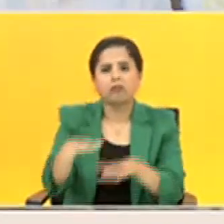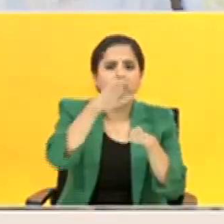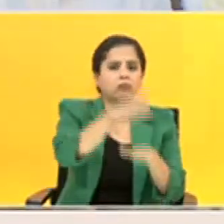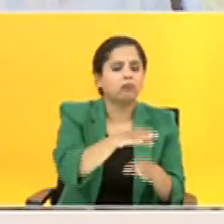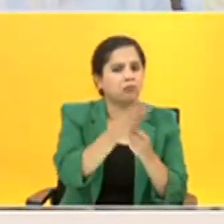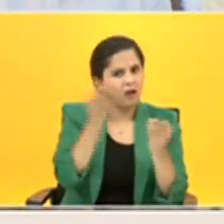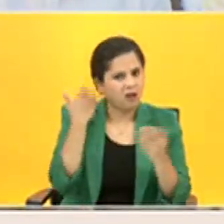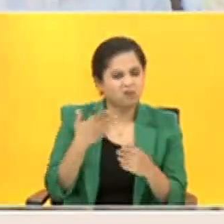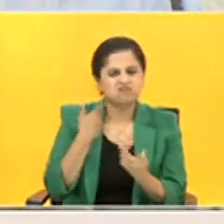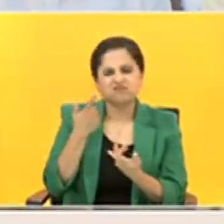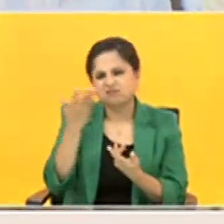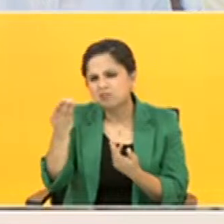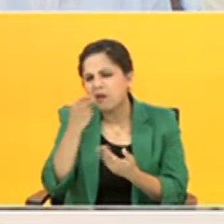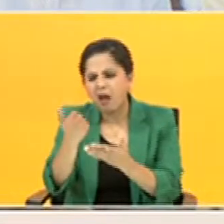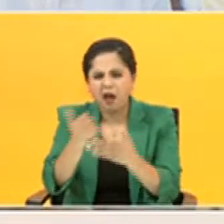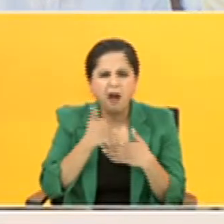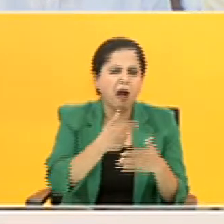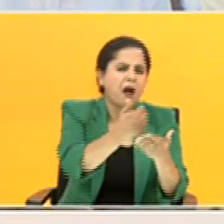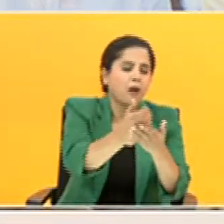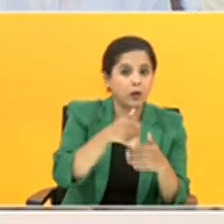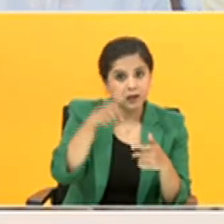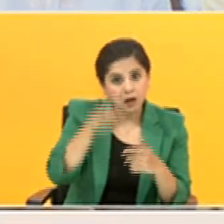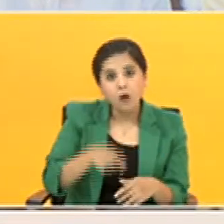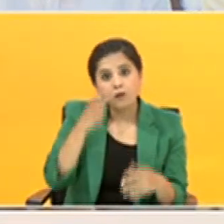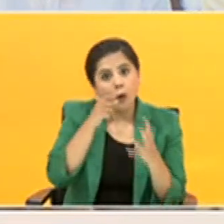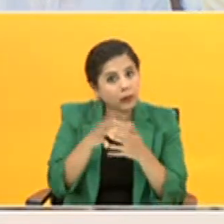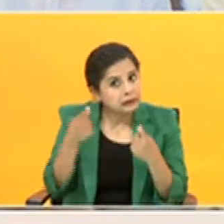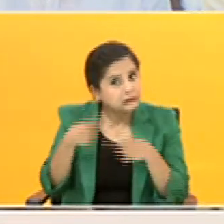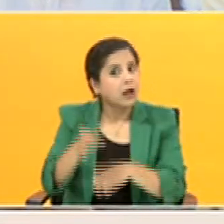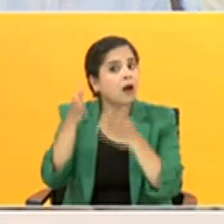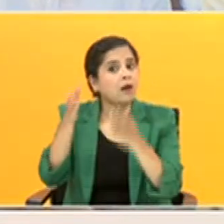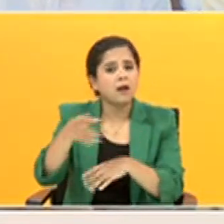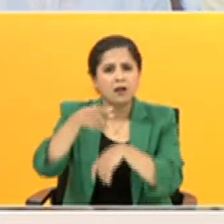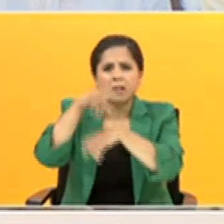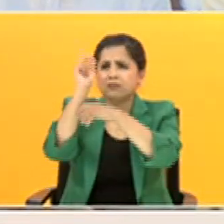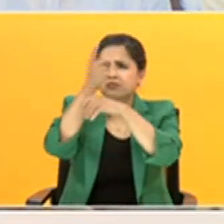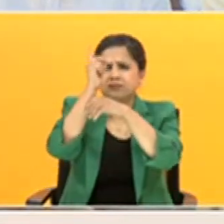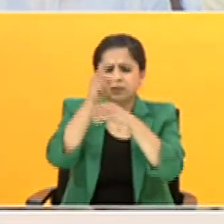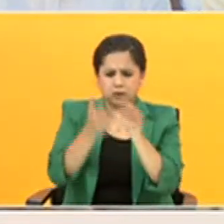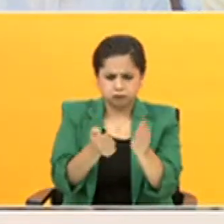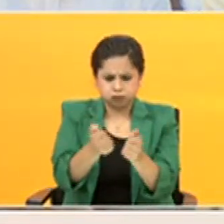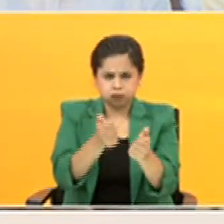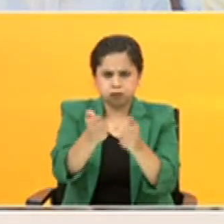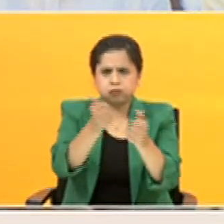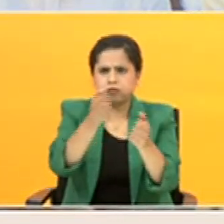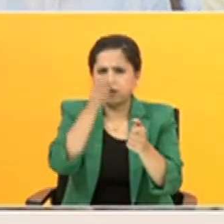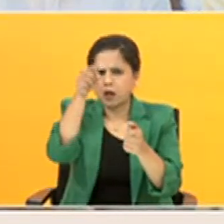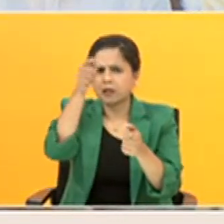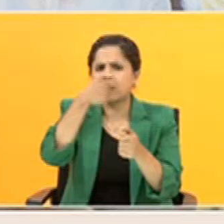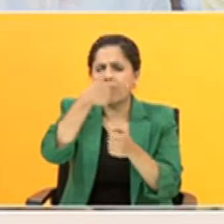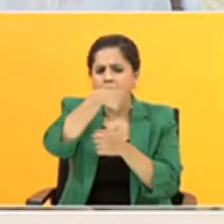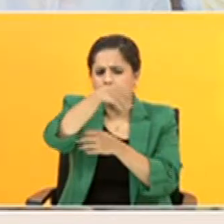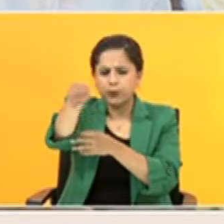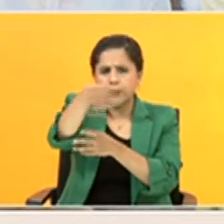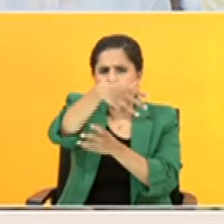था, आज वही महिलाएं ड्रोन से 50 एकड़ जमीन पर दवा के छिड़काव का काम